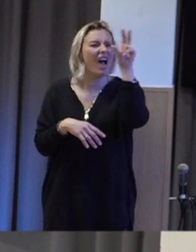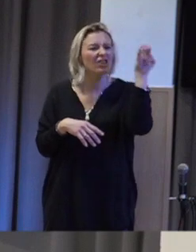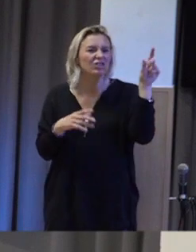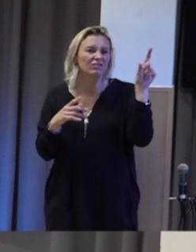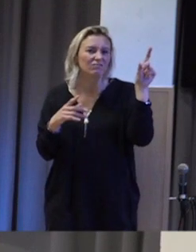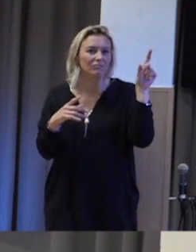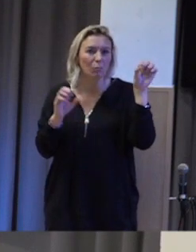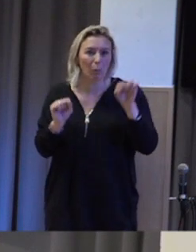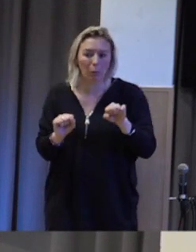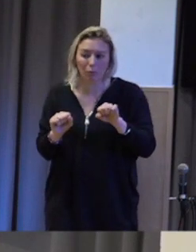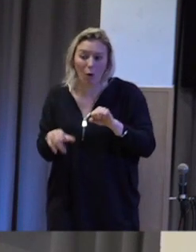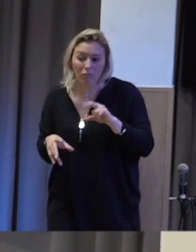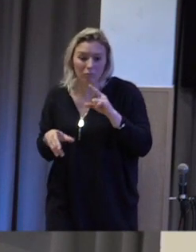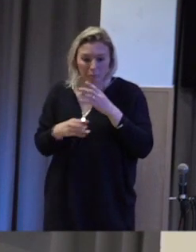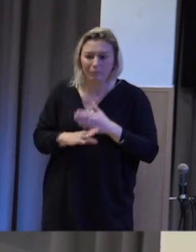prépare tout.